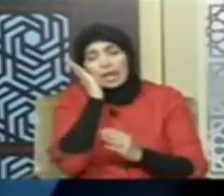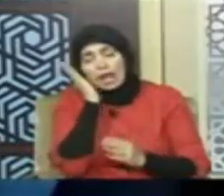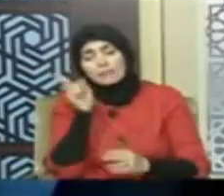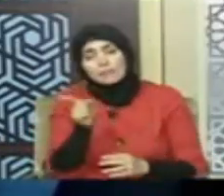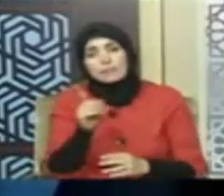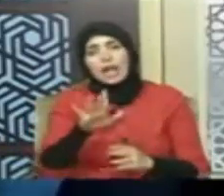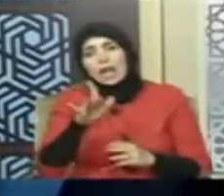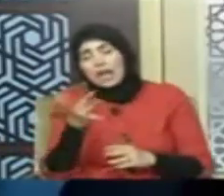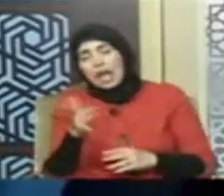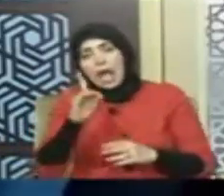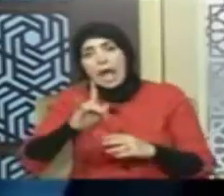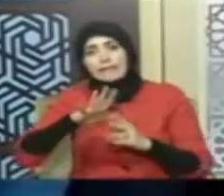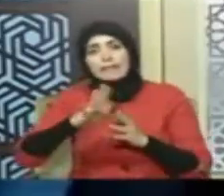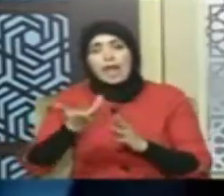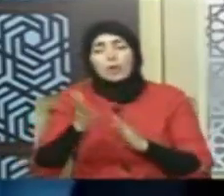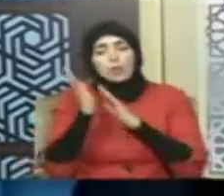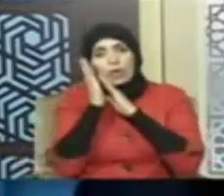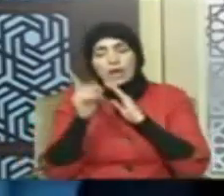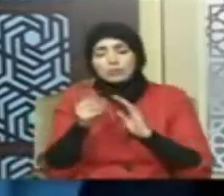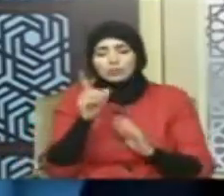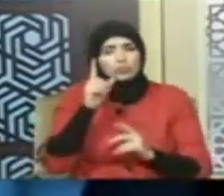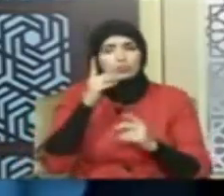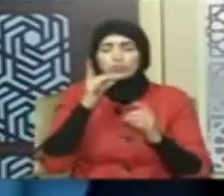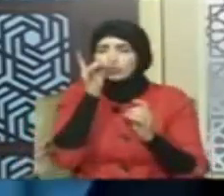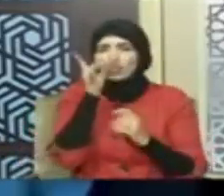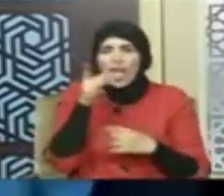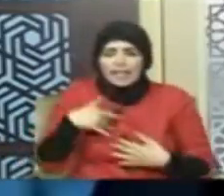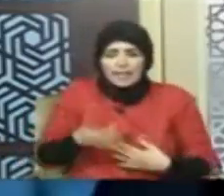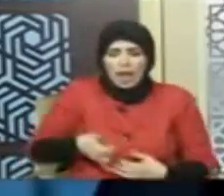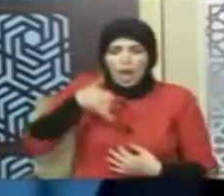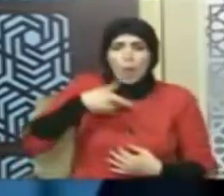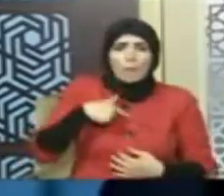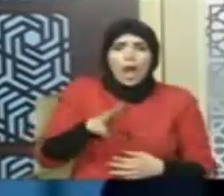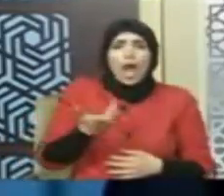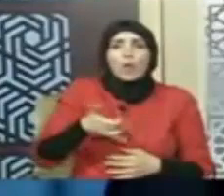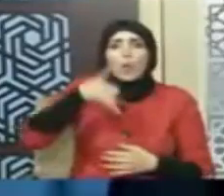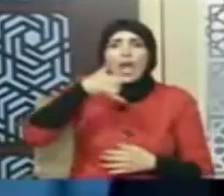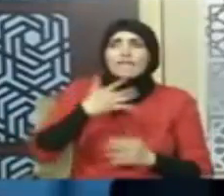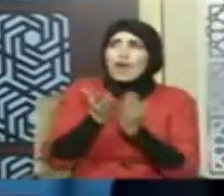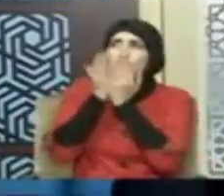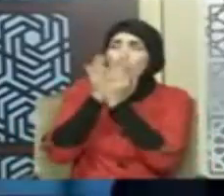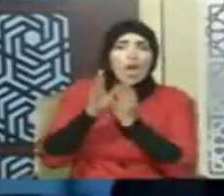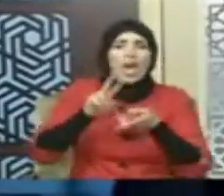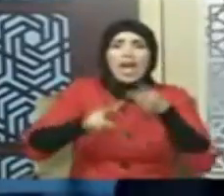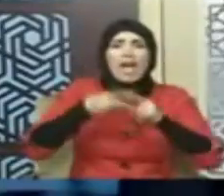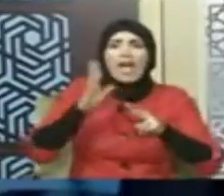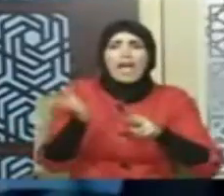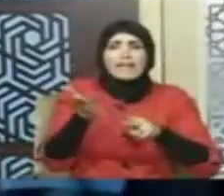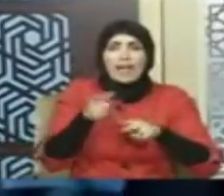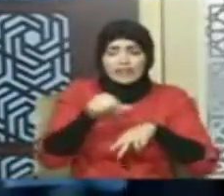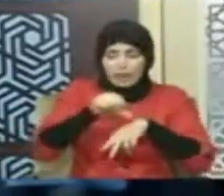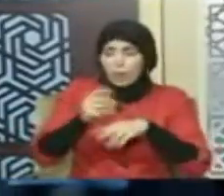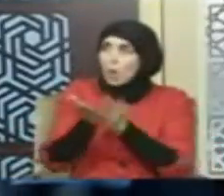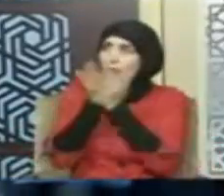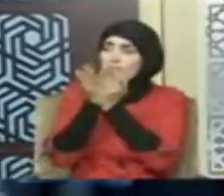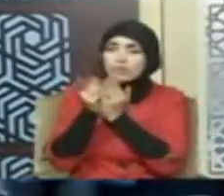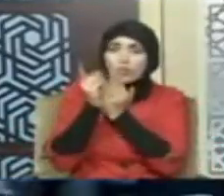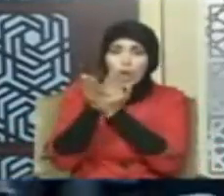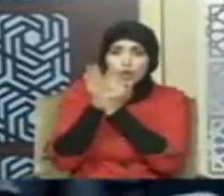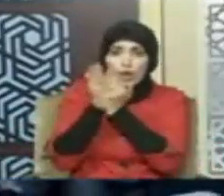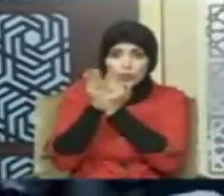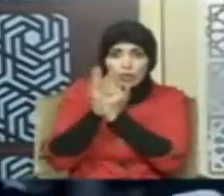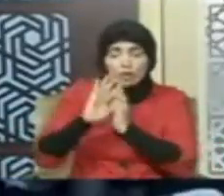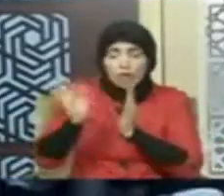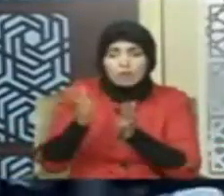مضطجعا لا يتمكن أن يجلس، أو قاعدا أو قائما، على أي حال. فلما كشفنا